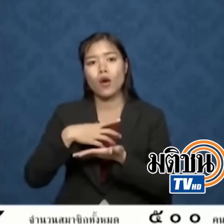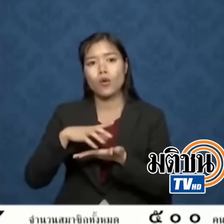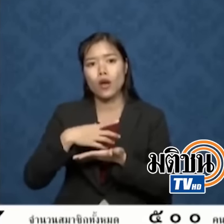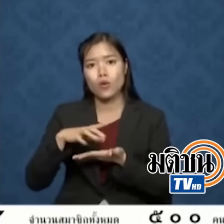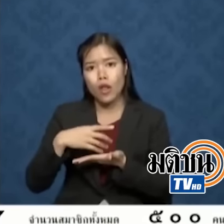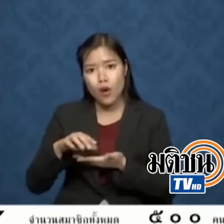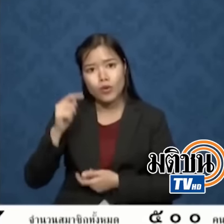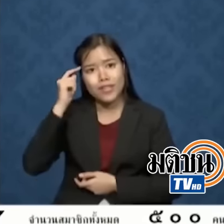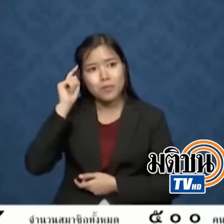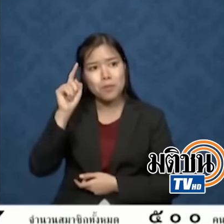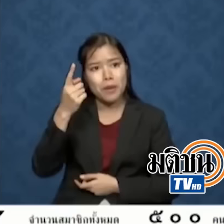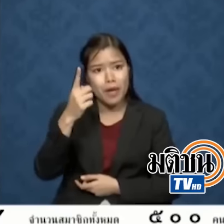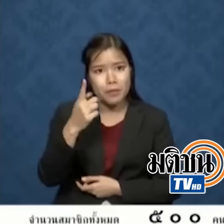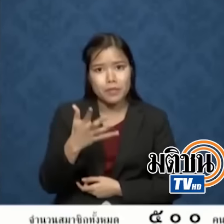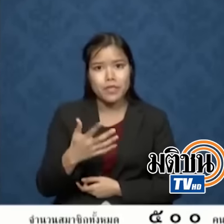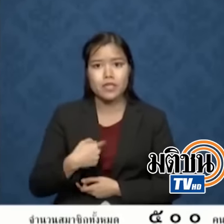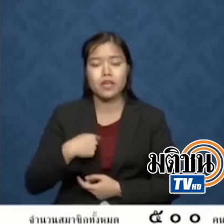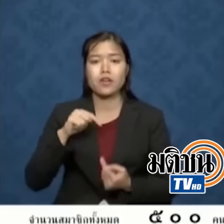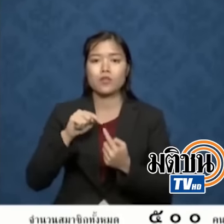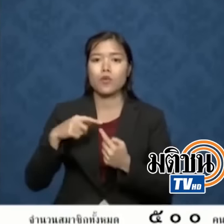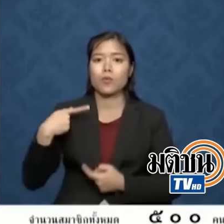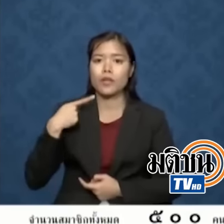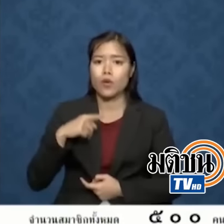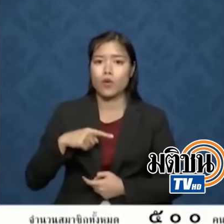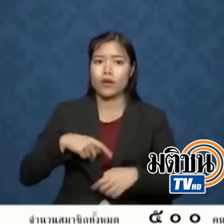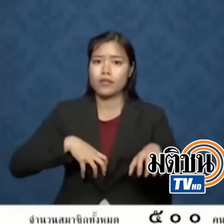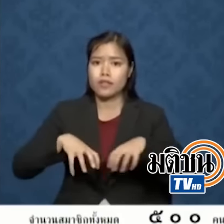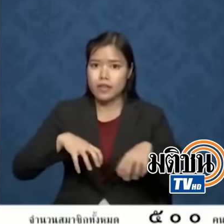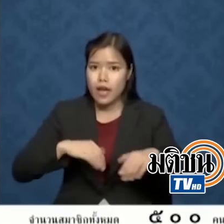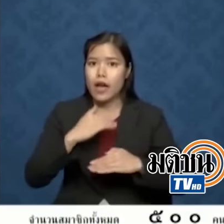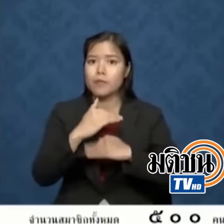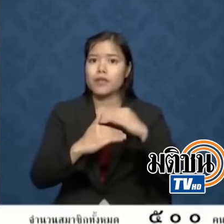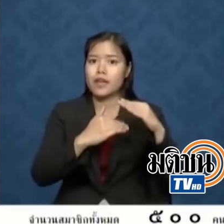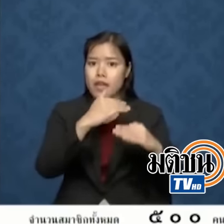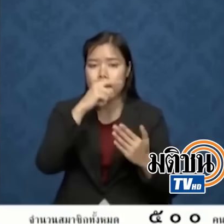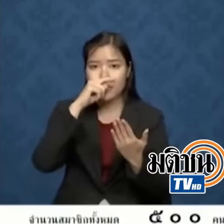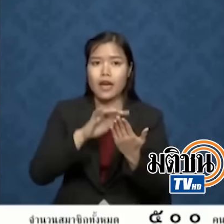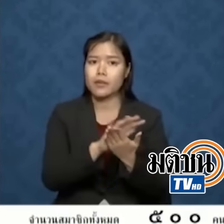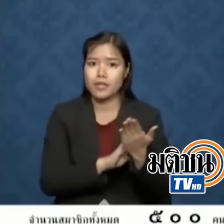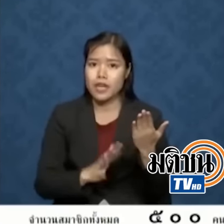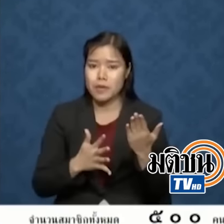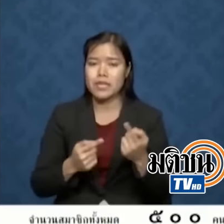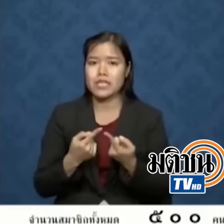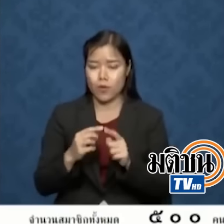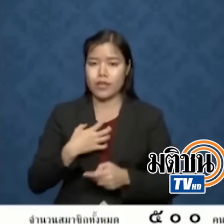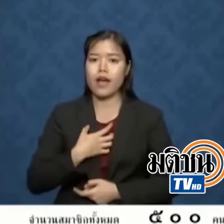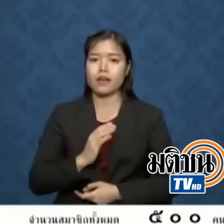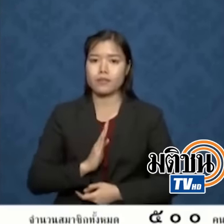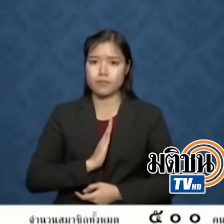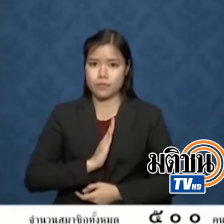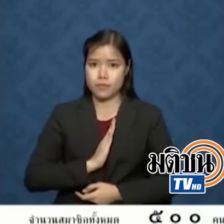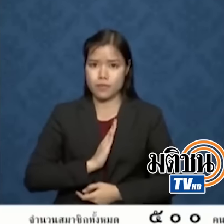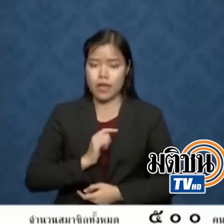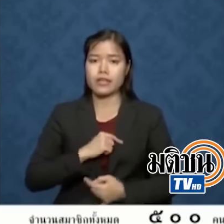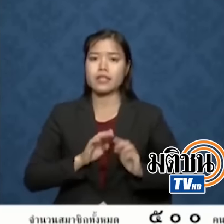ม่เข้าใจการบริหารบ้านเมืองก็หวังว่าท่านจะวางใจเป็นกลาง ปิดใจไม่เห็นว่าข้อเสนอเหล่านี้เป็นว